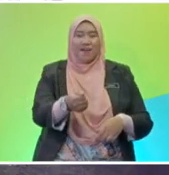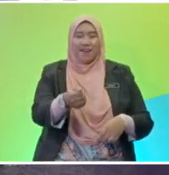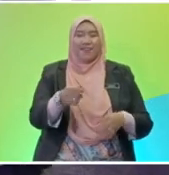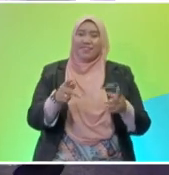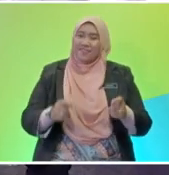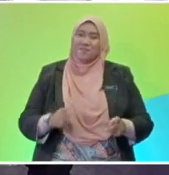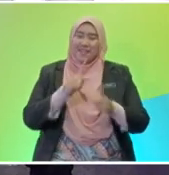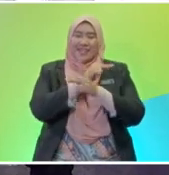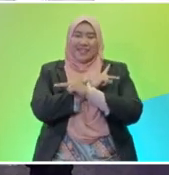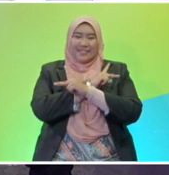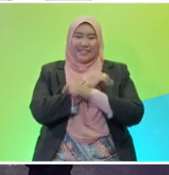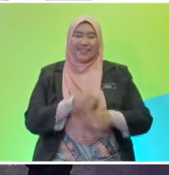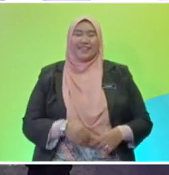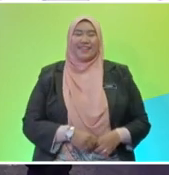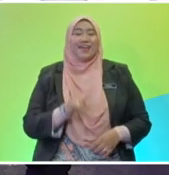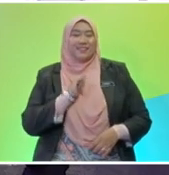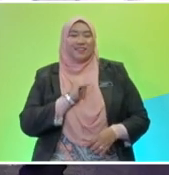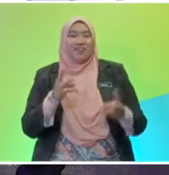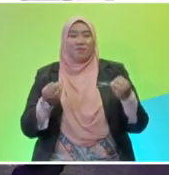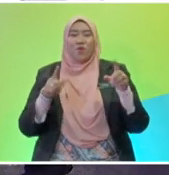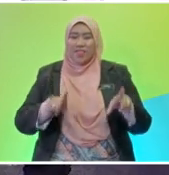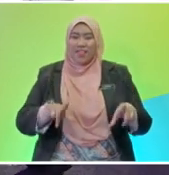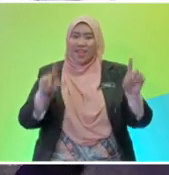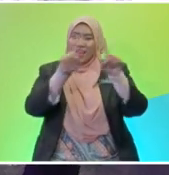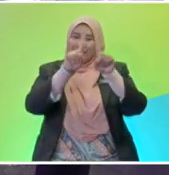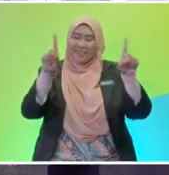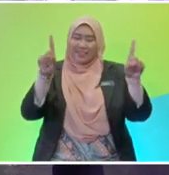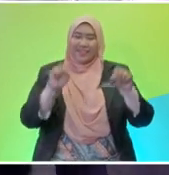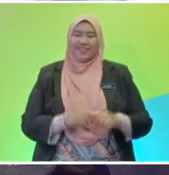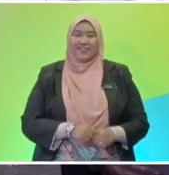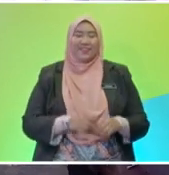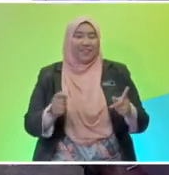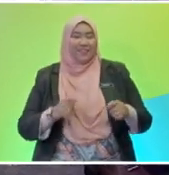nanti saya Uh saya cantik betul